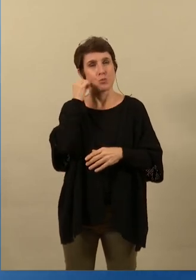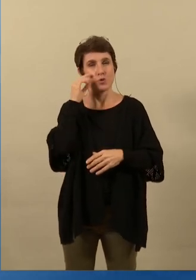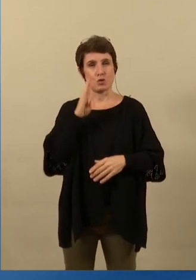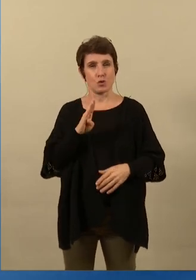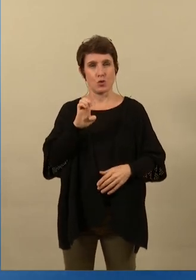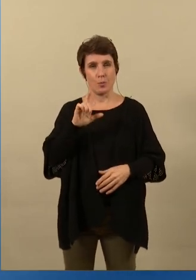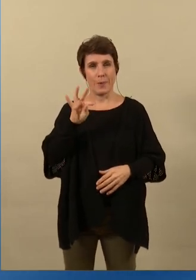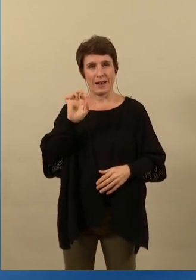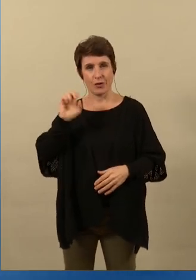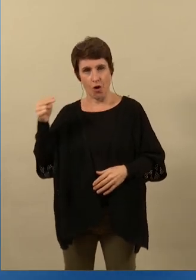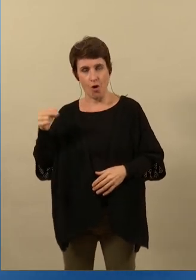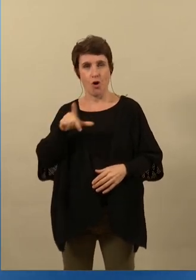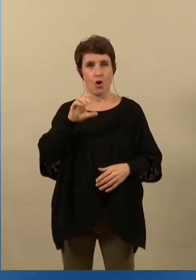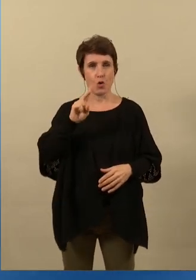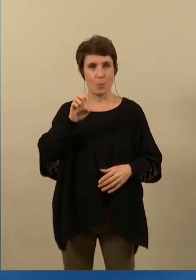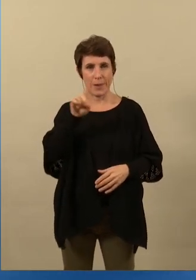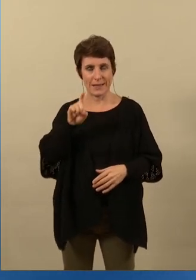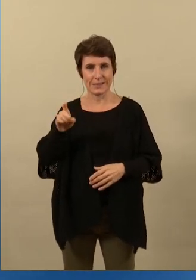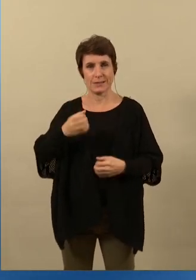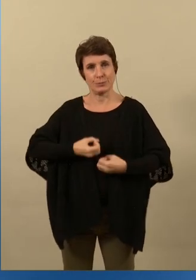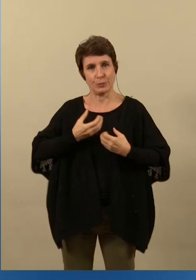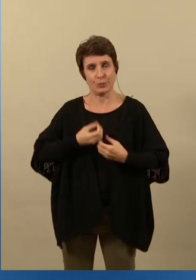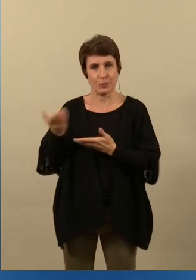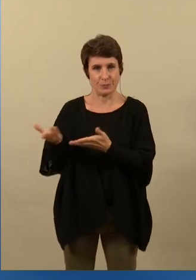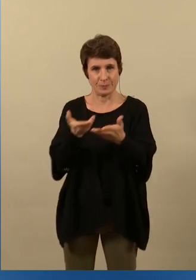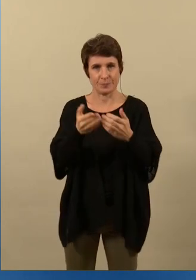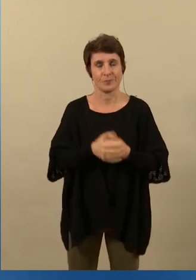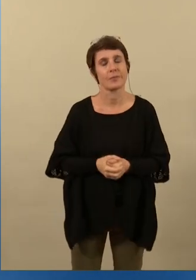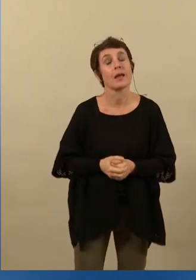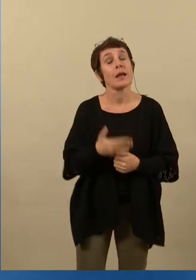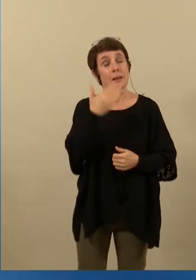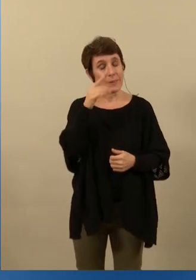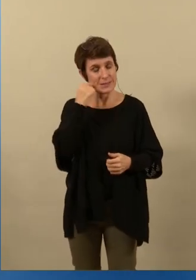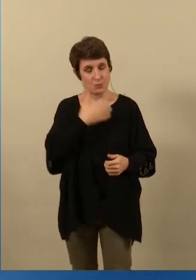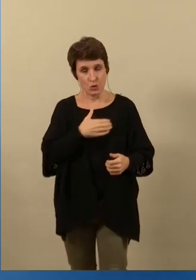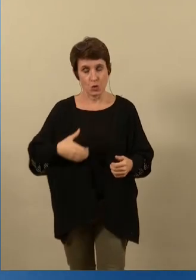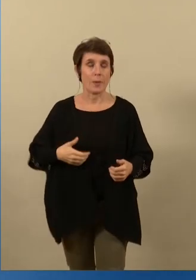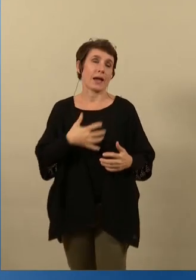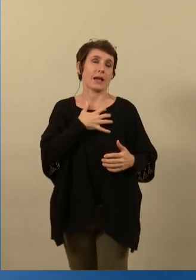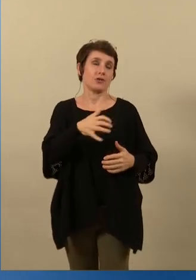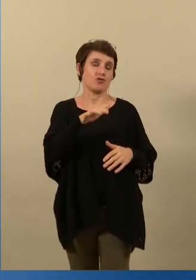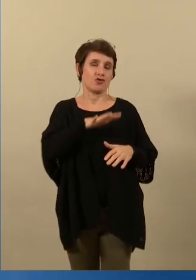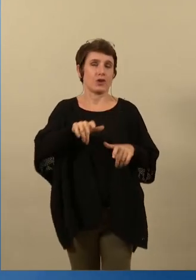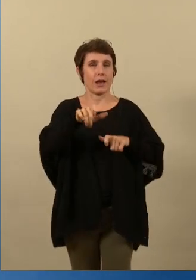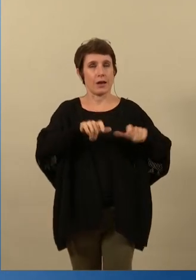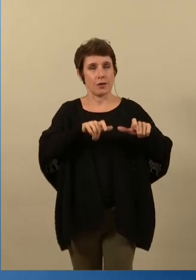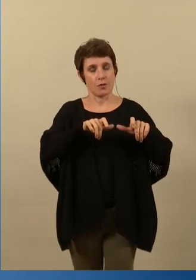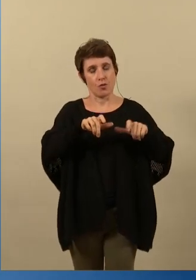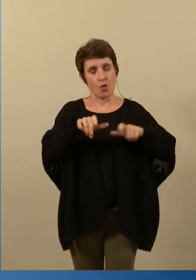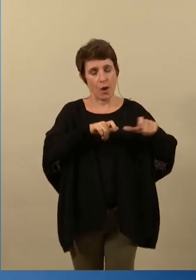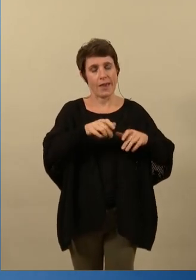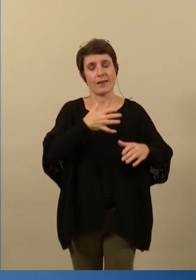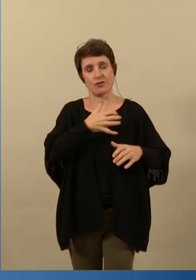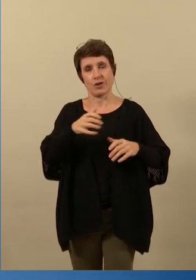Lopez vous avez la parole merci Monsieur le Maire Monsieur le Maire Mesdames et Messieurs les élus cher Grenois cher grenblois